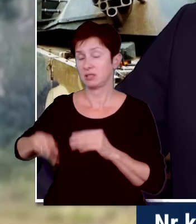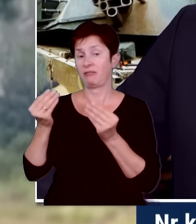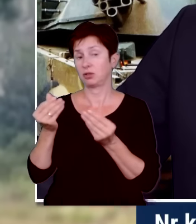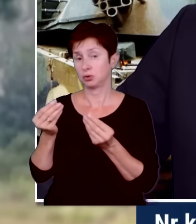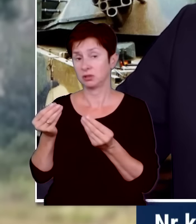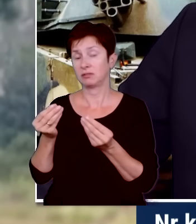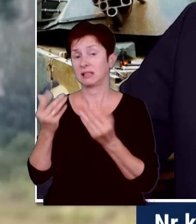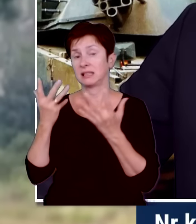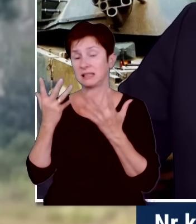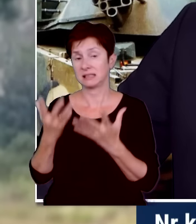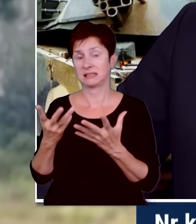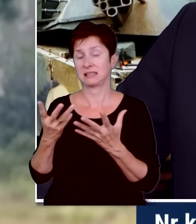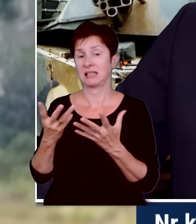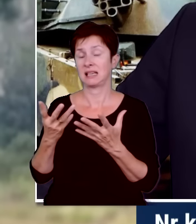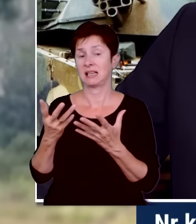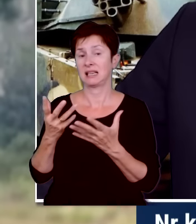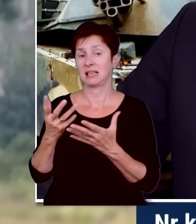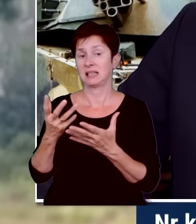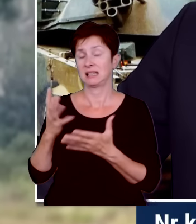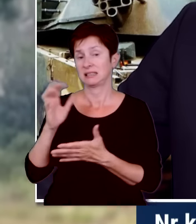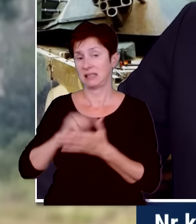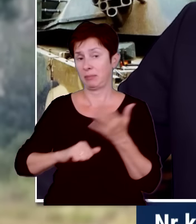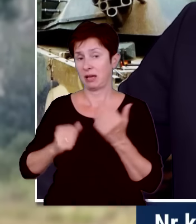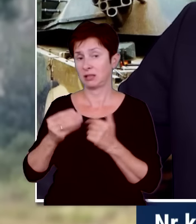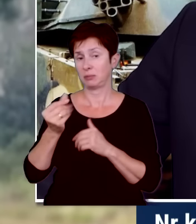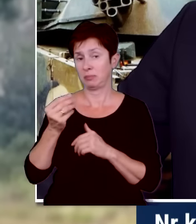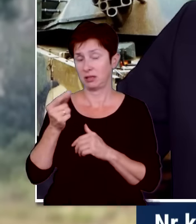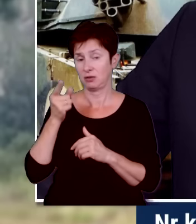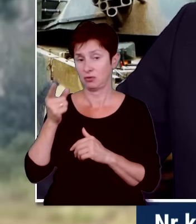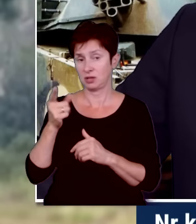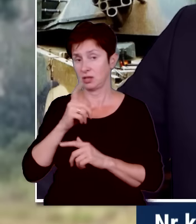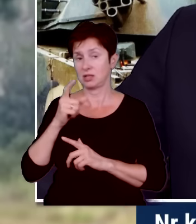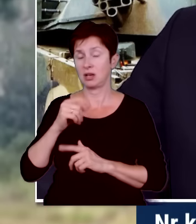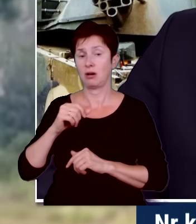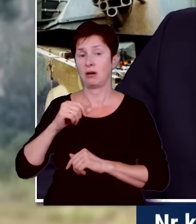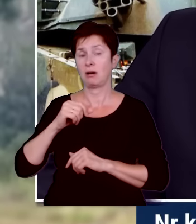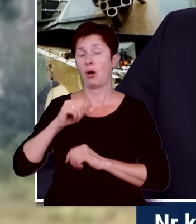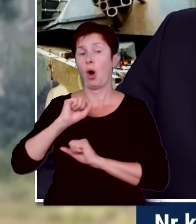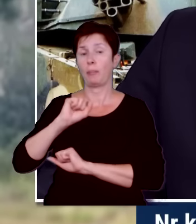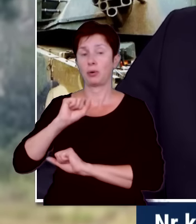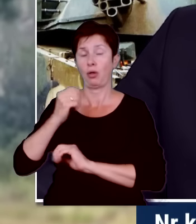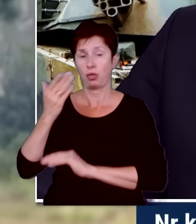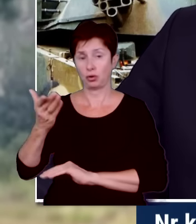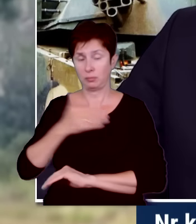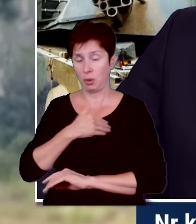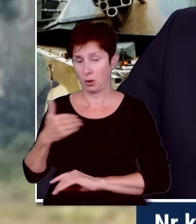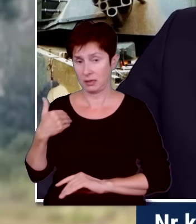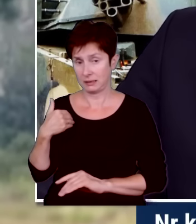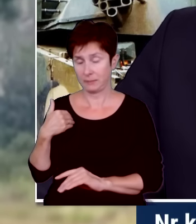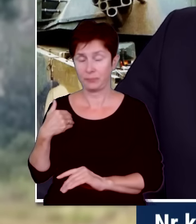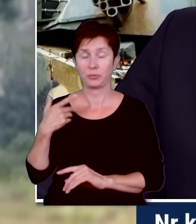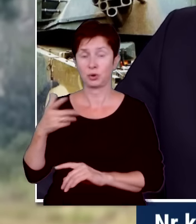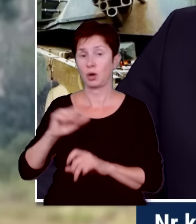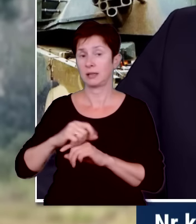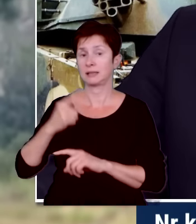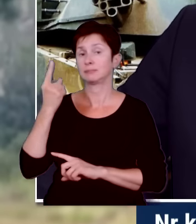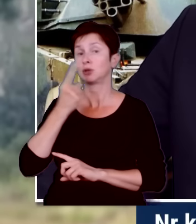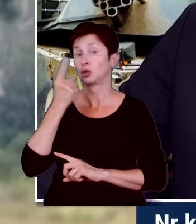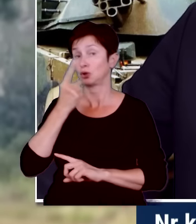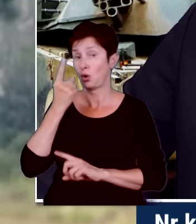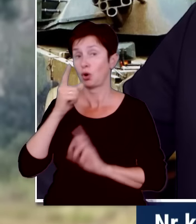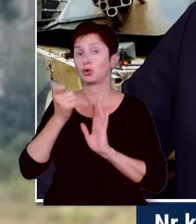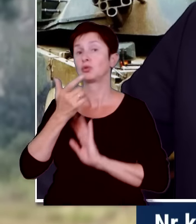zabrać premierowi kosowi te pieniądze z obronności No i to jest przestroga do której wracam sprzed paru miesięcy